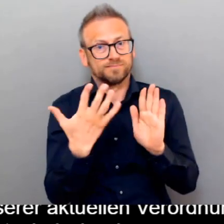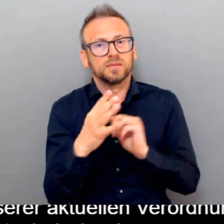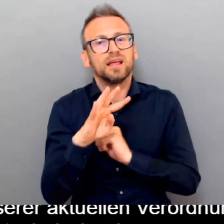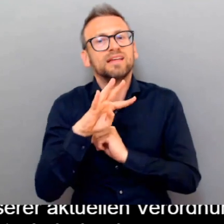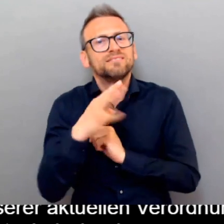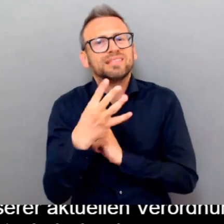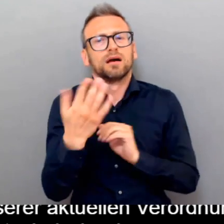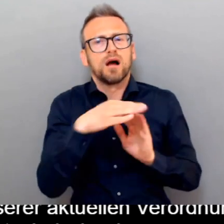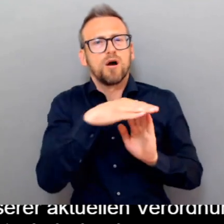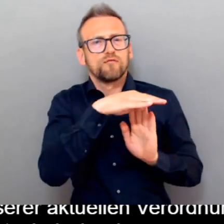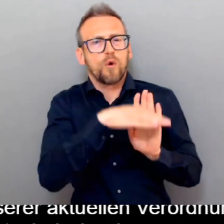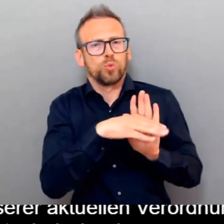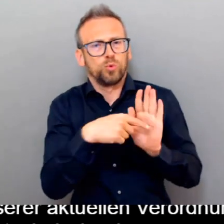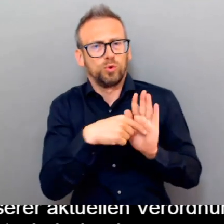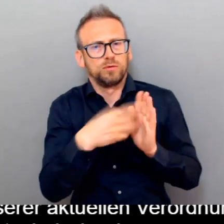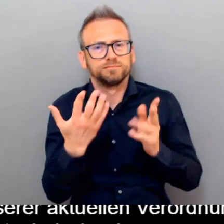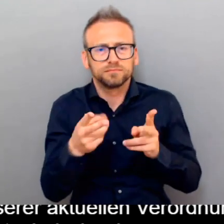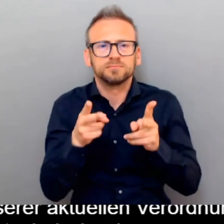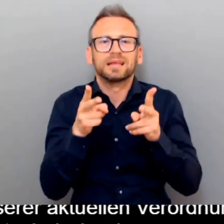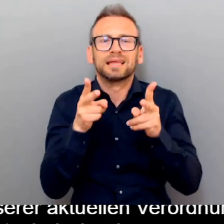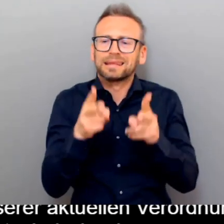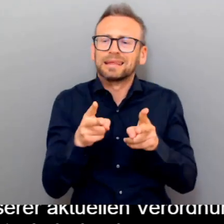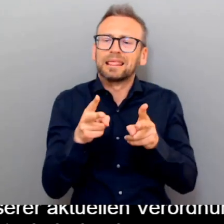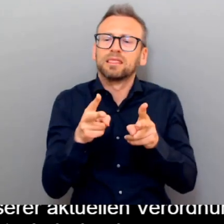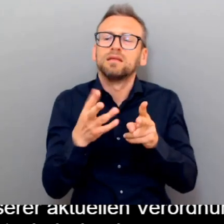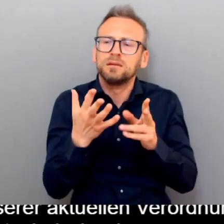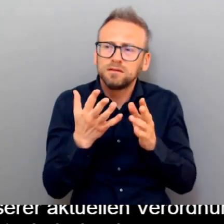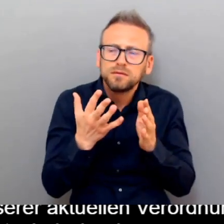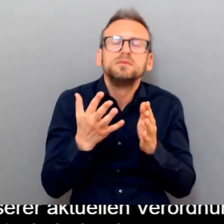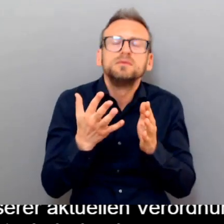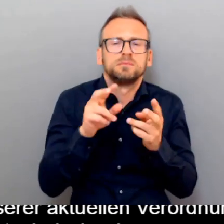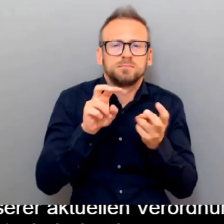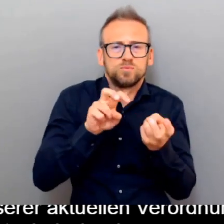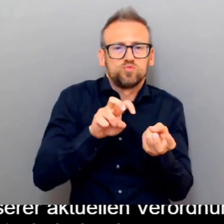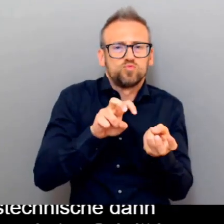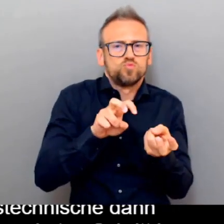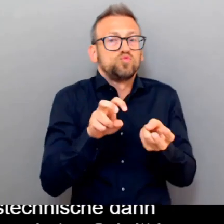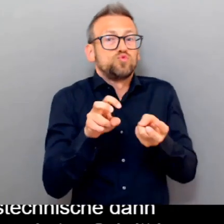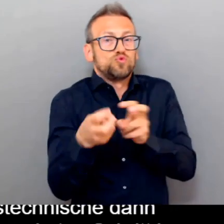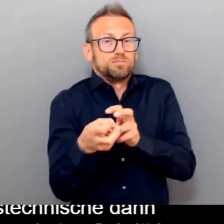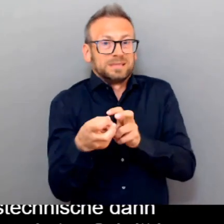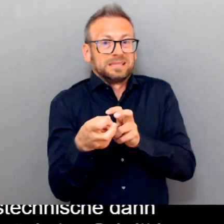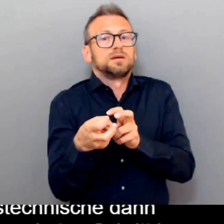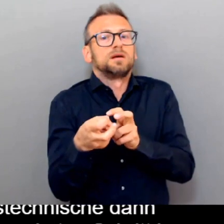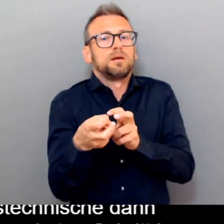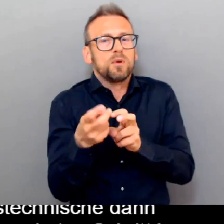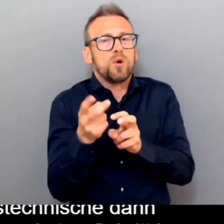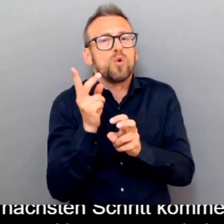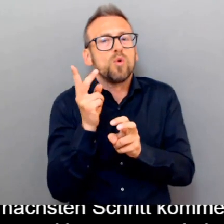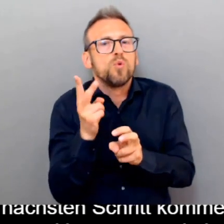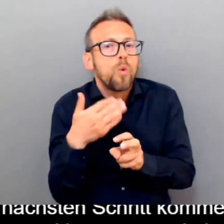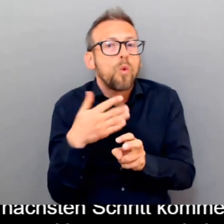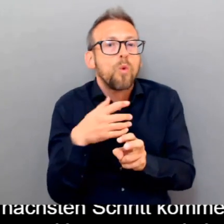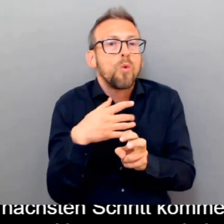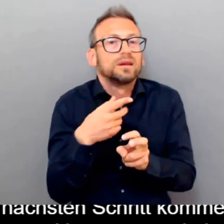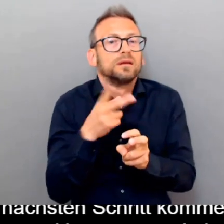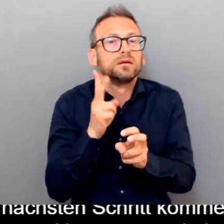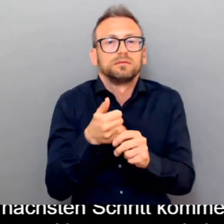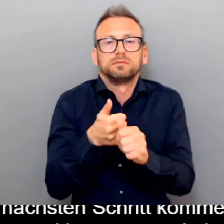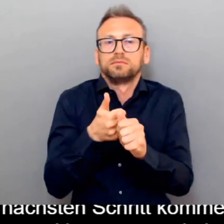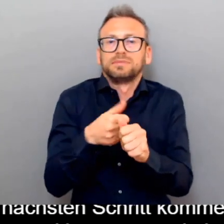Verordnung umgesetzt werden. Denn natürlich ist die Gastronomie eine besondere Herausforderung, dessen sind sich alle bewusst.